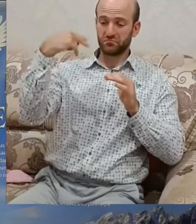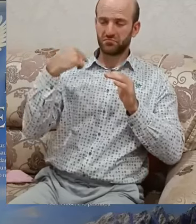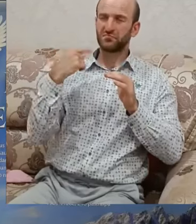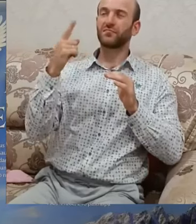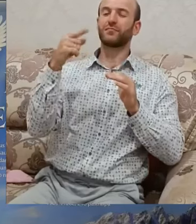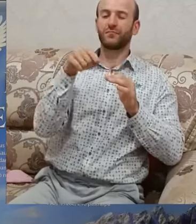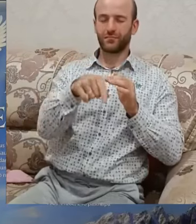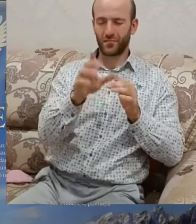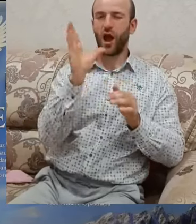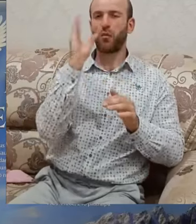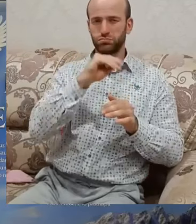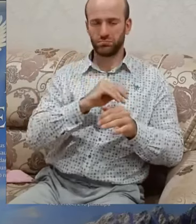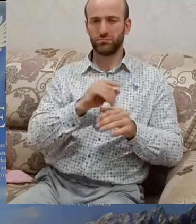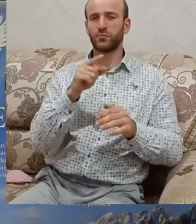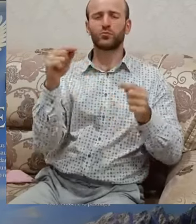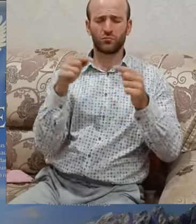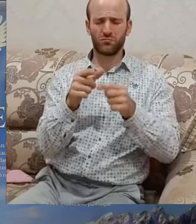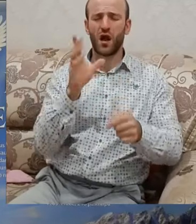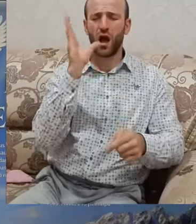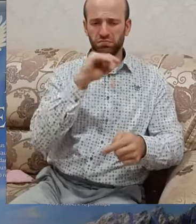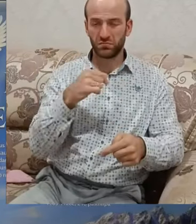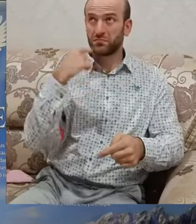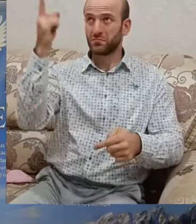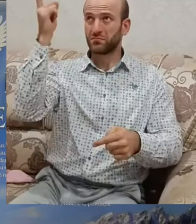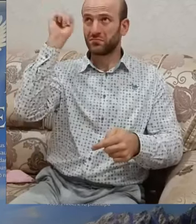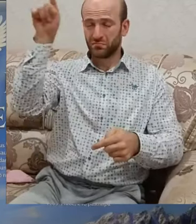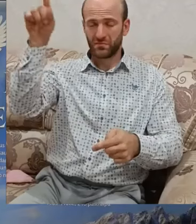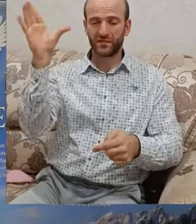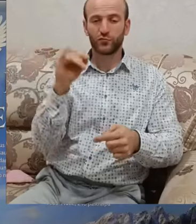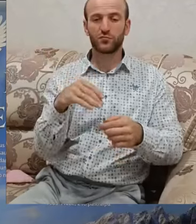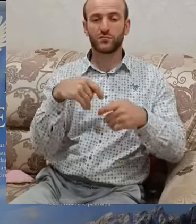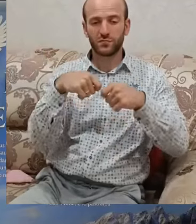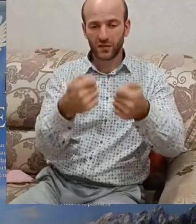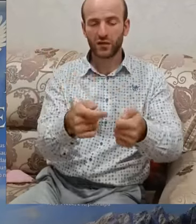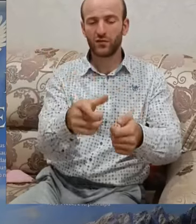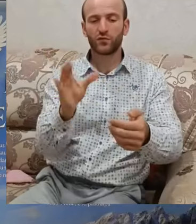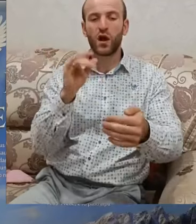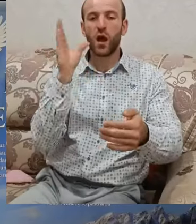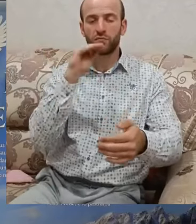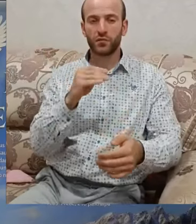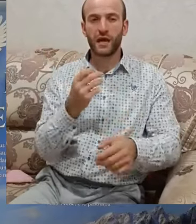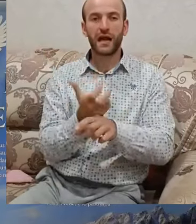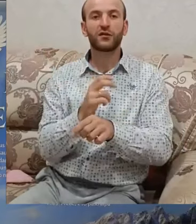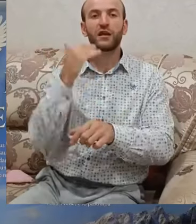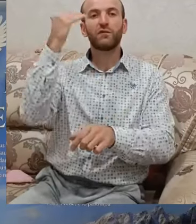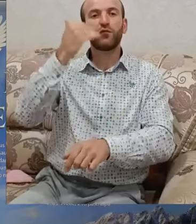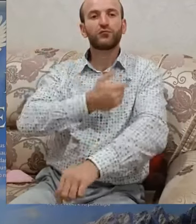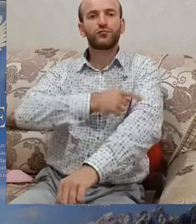jėga mumise. Сила жизни в нас. Pats Kristus. Сам Христос.